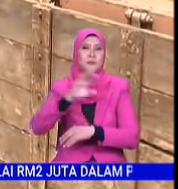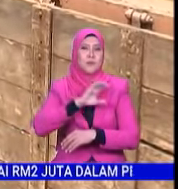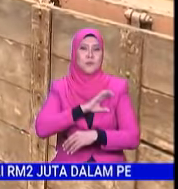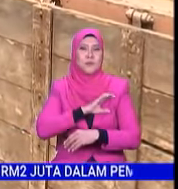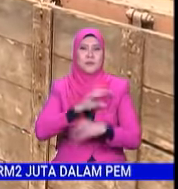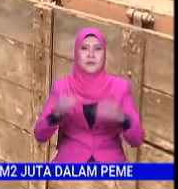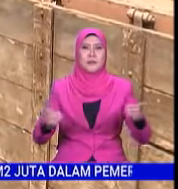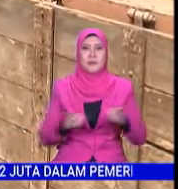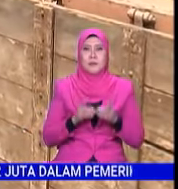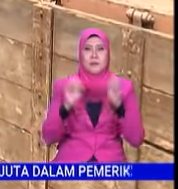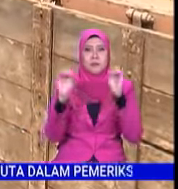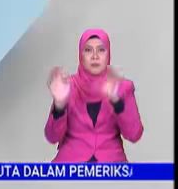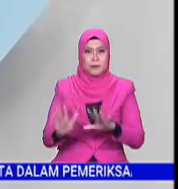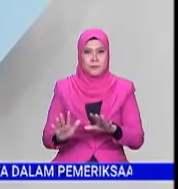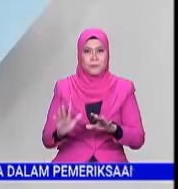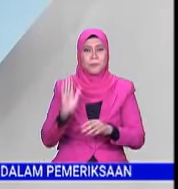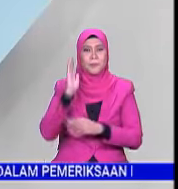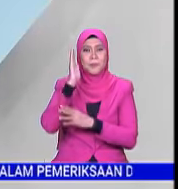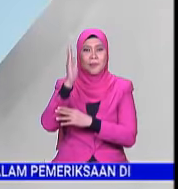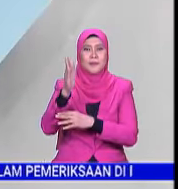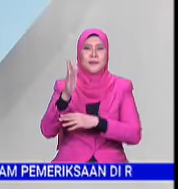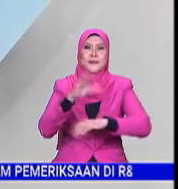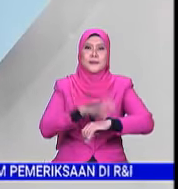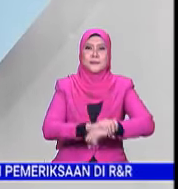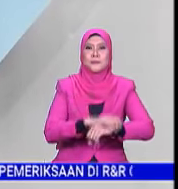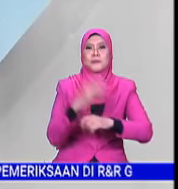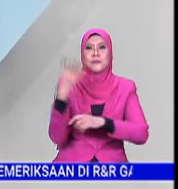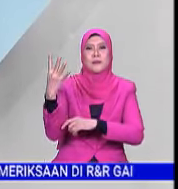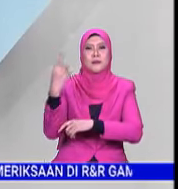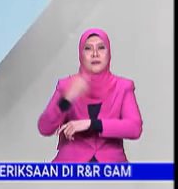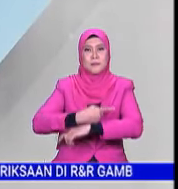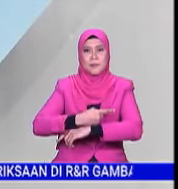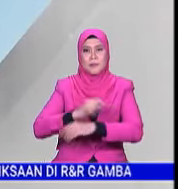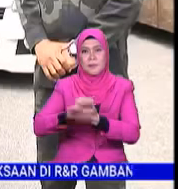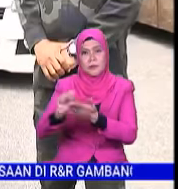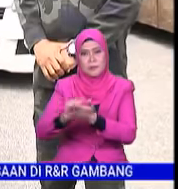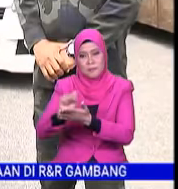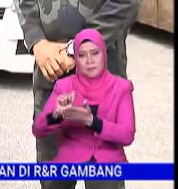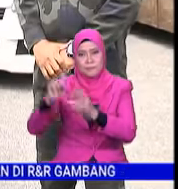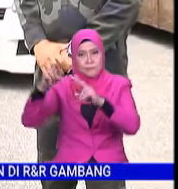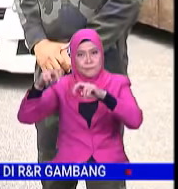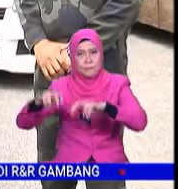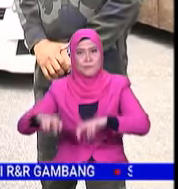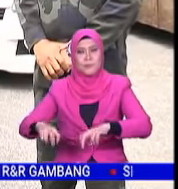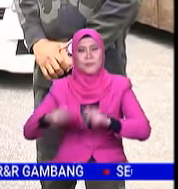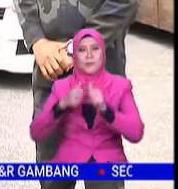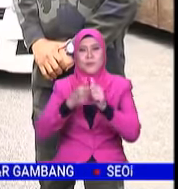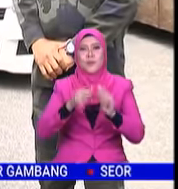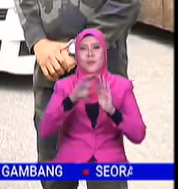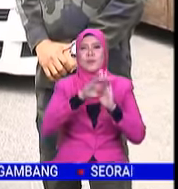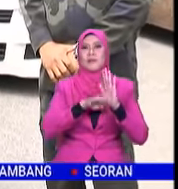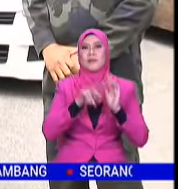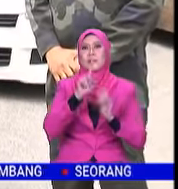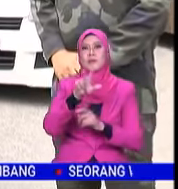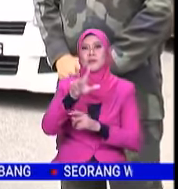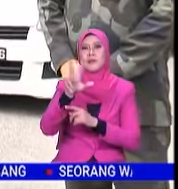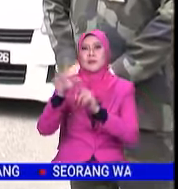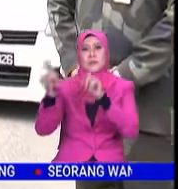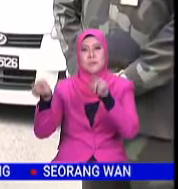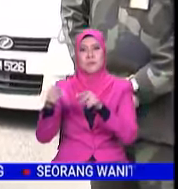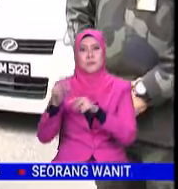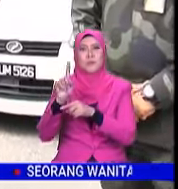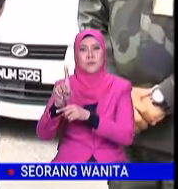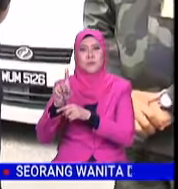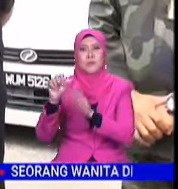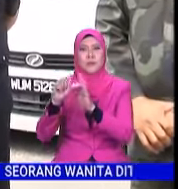polis daerah Shah Alam dan akan direman selama 14 hari untuk siasatan lanjut mengikut Seksyen 135-1